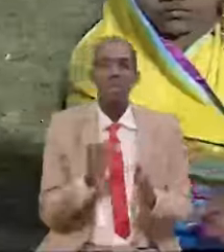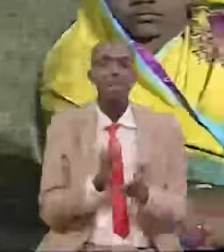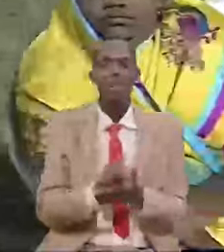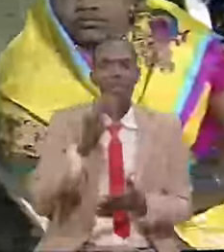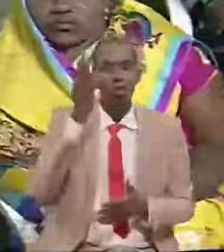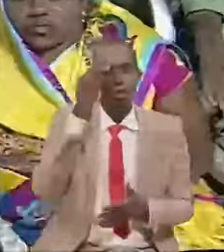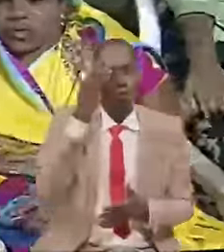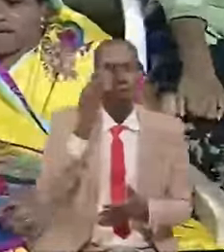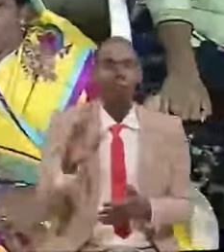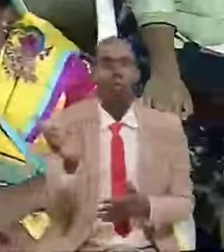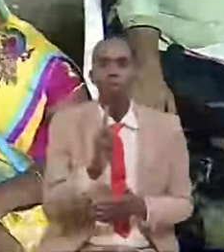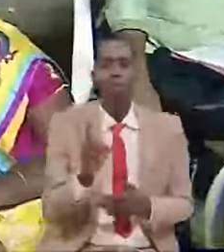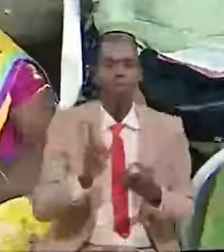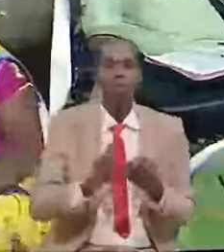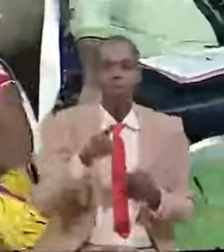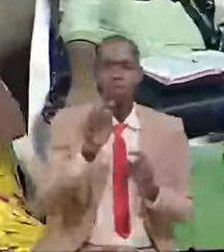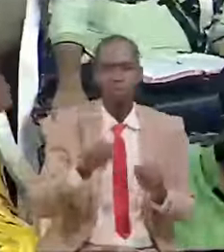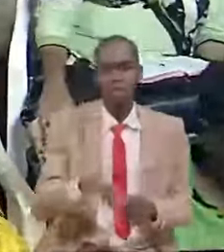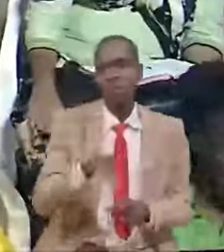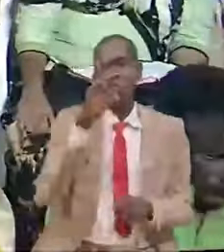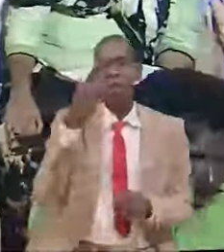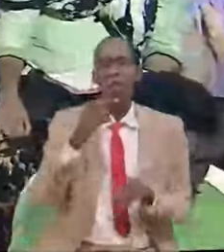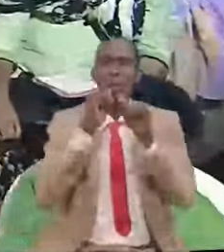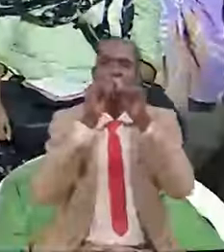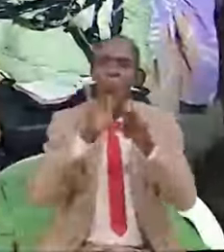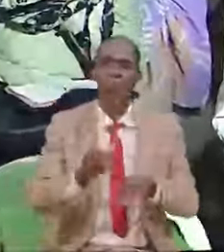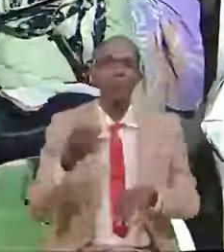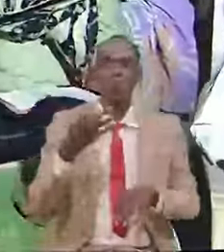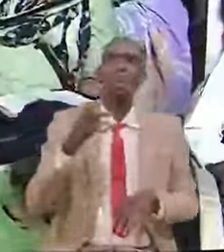Un conseiller qui sait où tu vas trouver les bénédictions de Dieu.